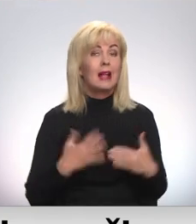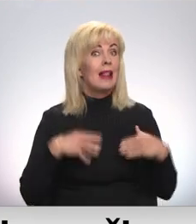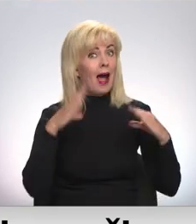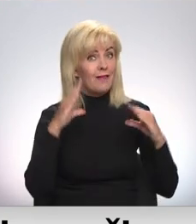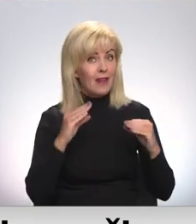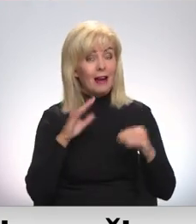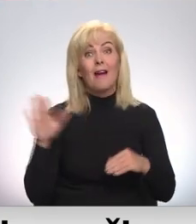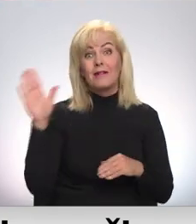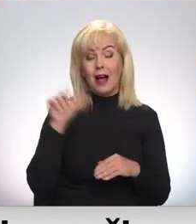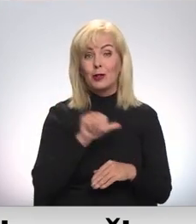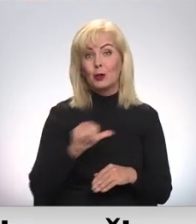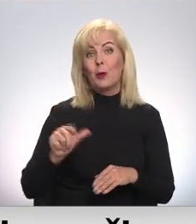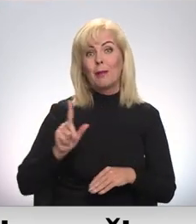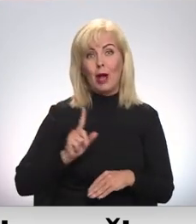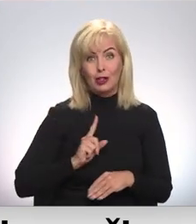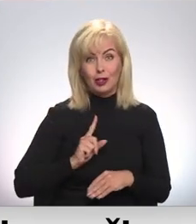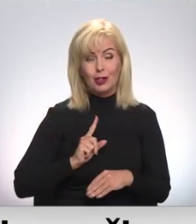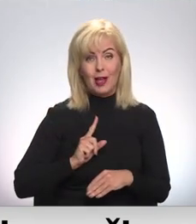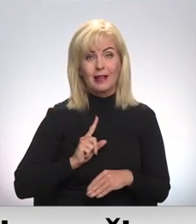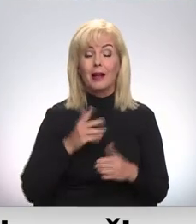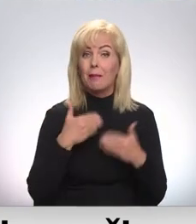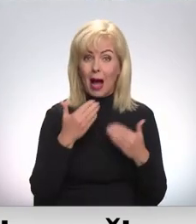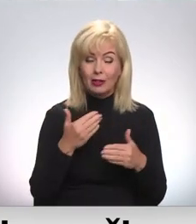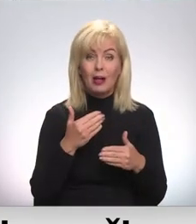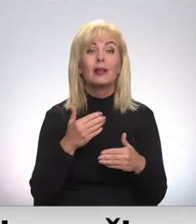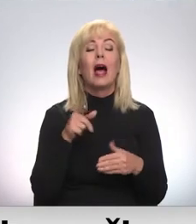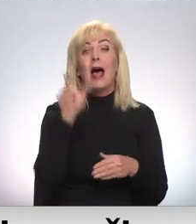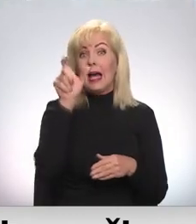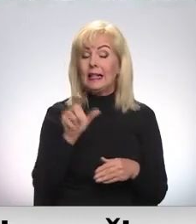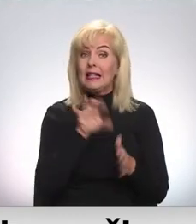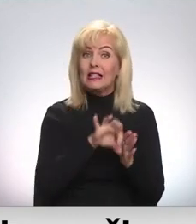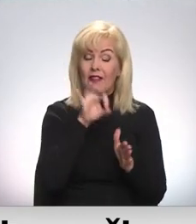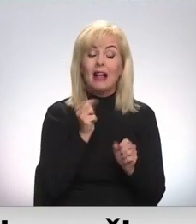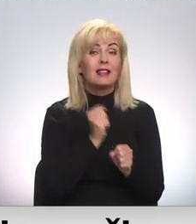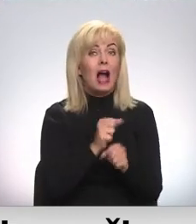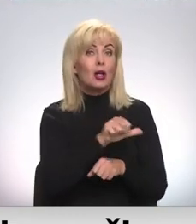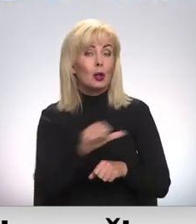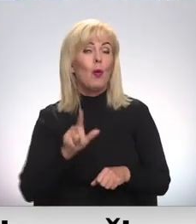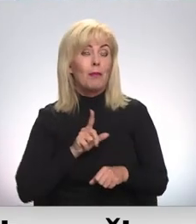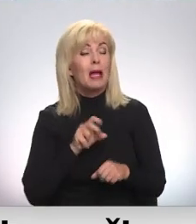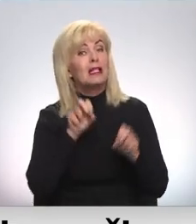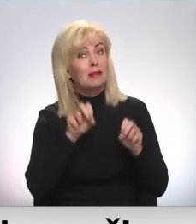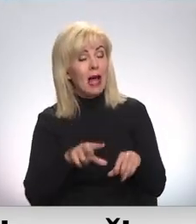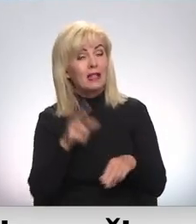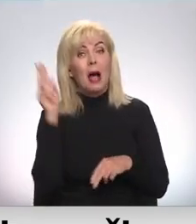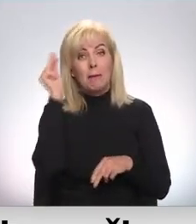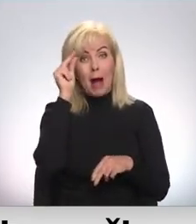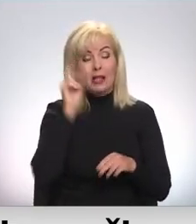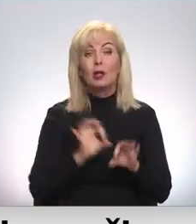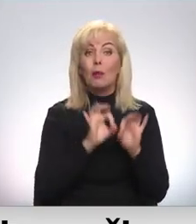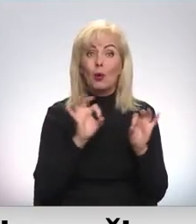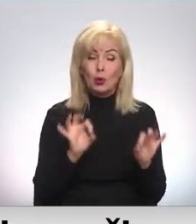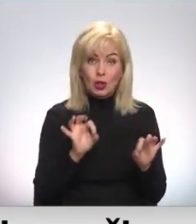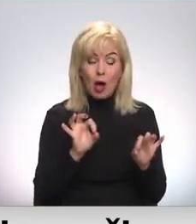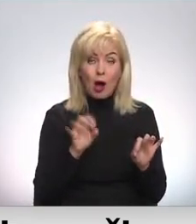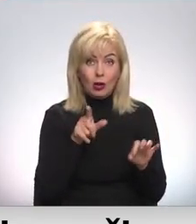Labvakar, valsts robežsardze. Dies. Kārsavietes izvēle strādāt robežsardzē bija apzināta, un mācības viņa uzsāka tad,